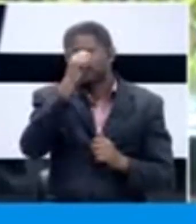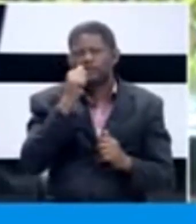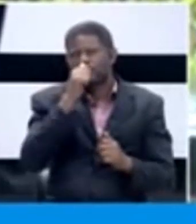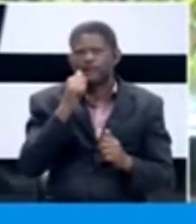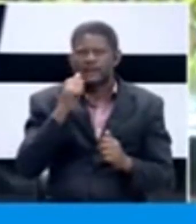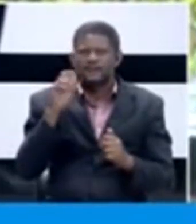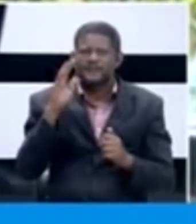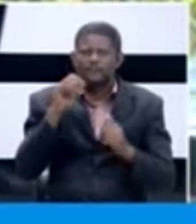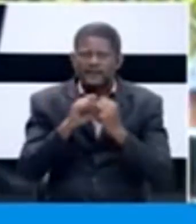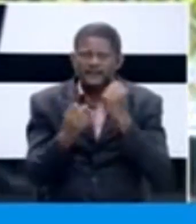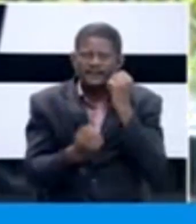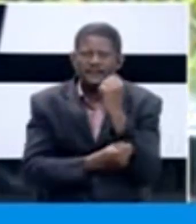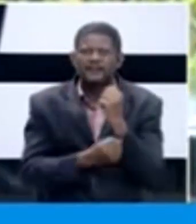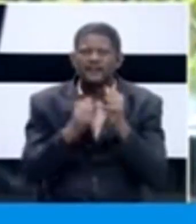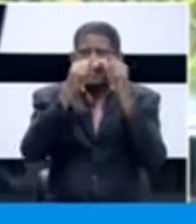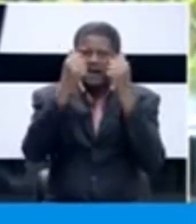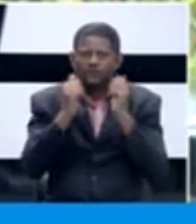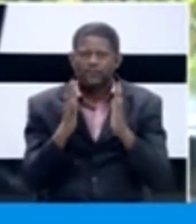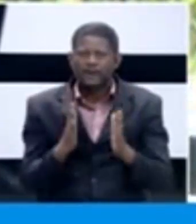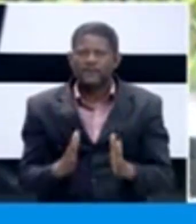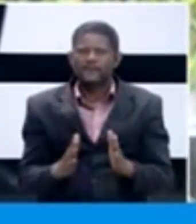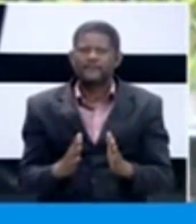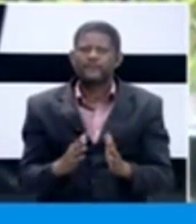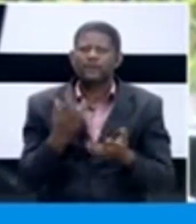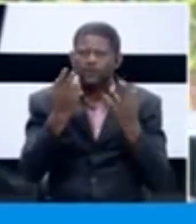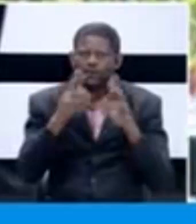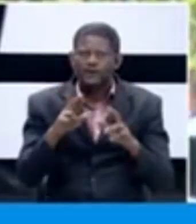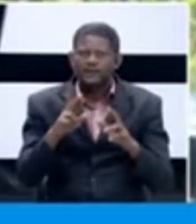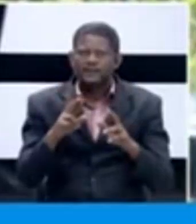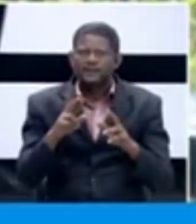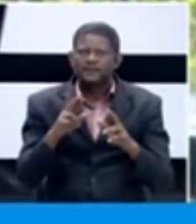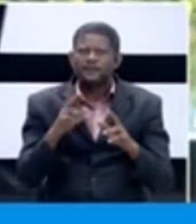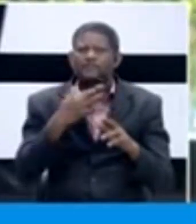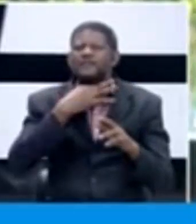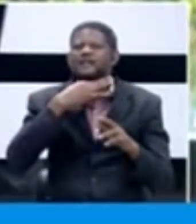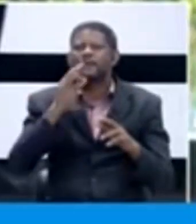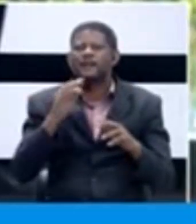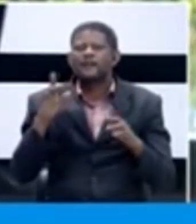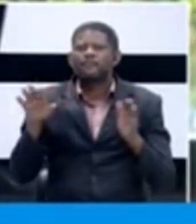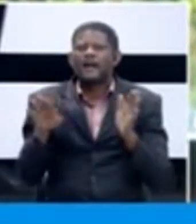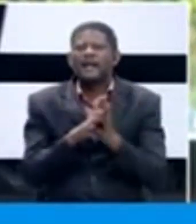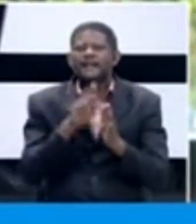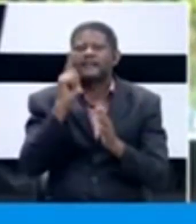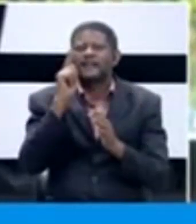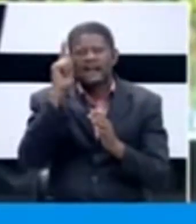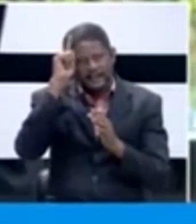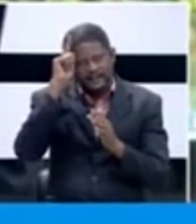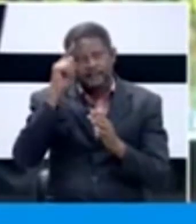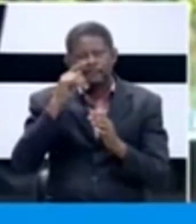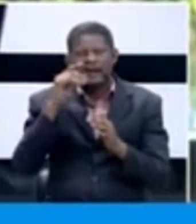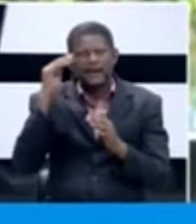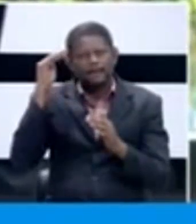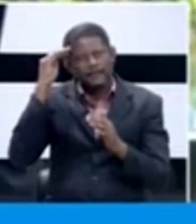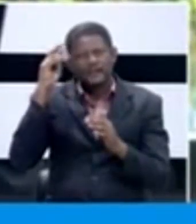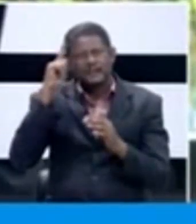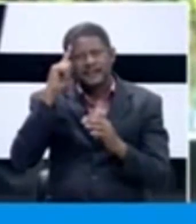ኢትዮጵያዊ ዝመሰረተ ኣክሱማዊ ወይ ብሙስልምና ሃይማኖት እውን ባሕሪ ነጋሽ ዝሓዘ ነጋሽ መሐመድ ነጋሽ ዝሓዘ